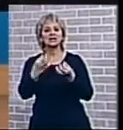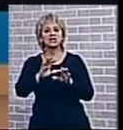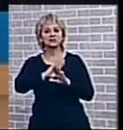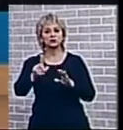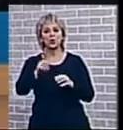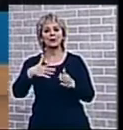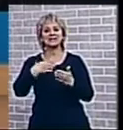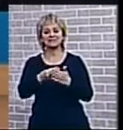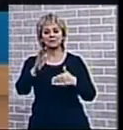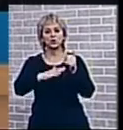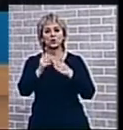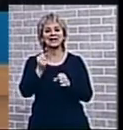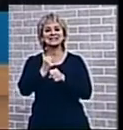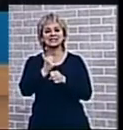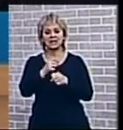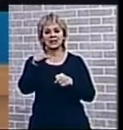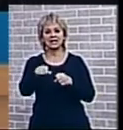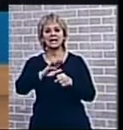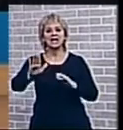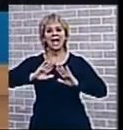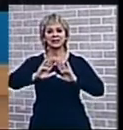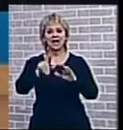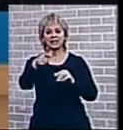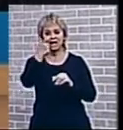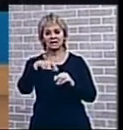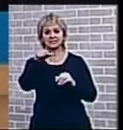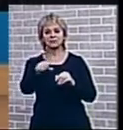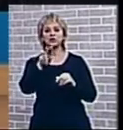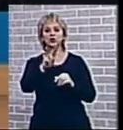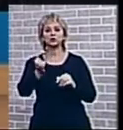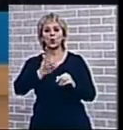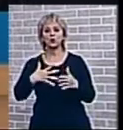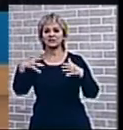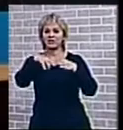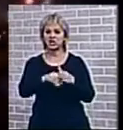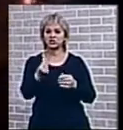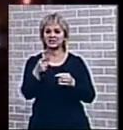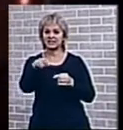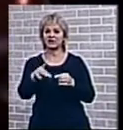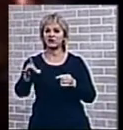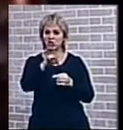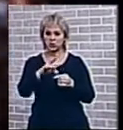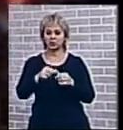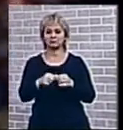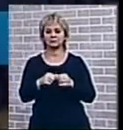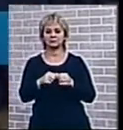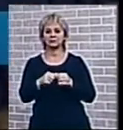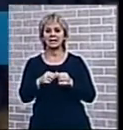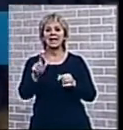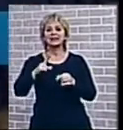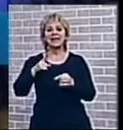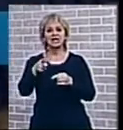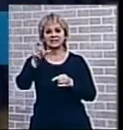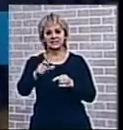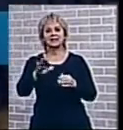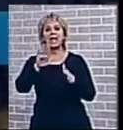чтобы мы сами своими руками создавали или отталкивали от себя тех, кто желает вложить деньги в регион. Таксист уже